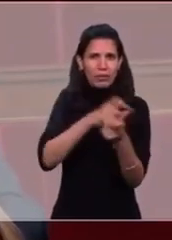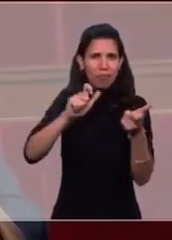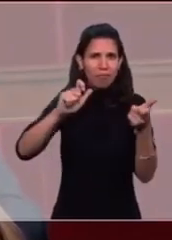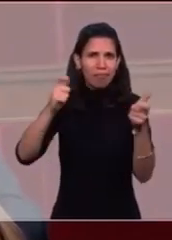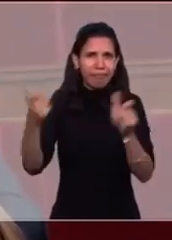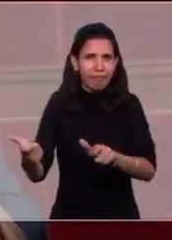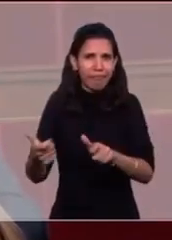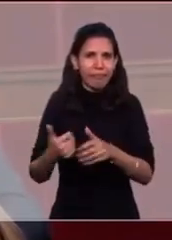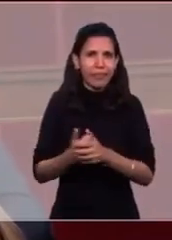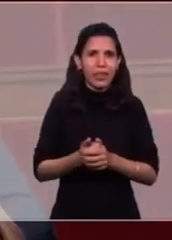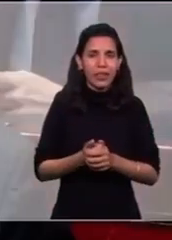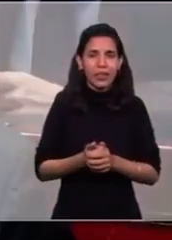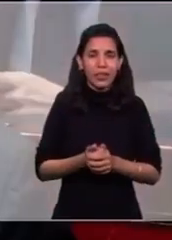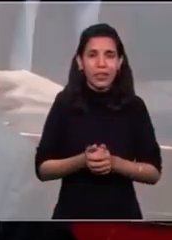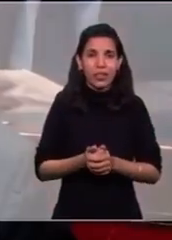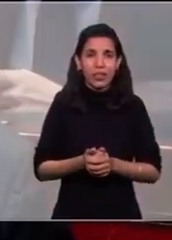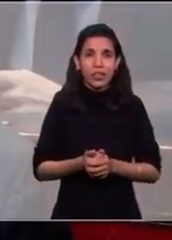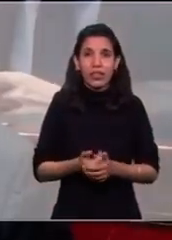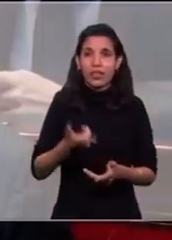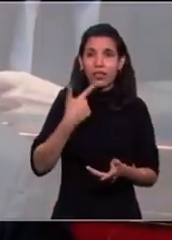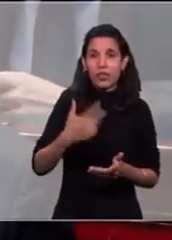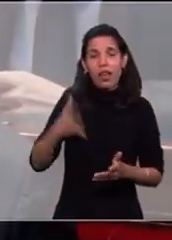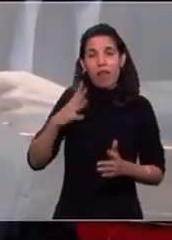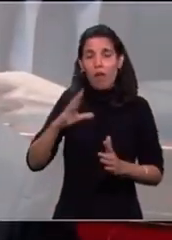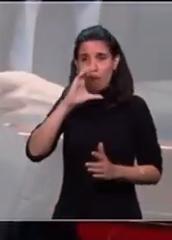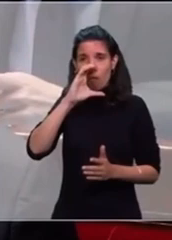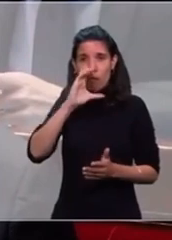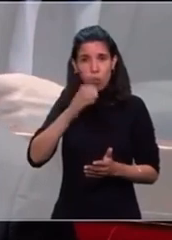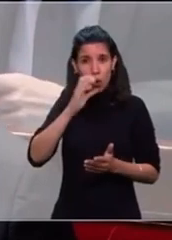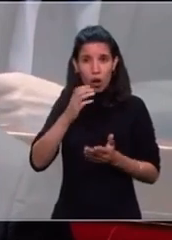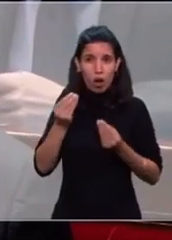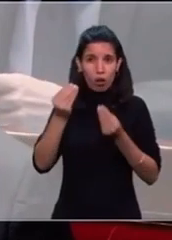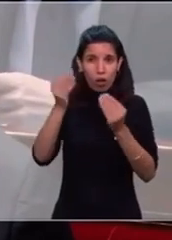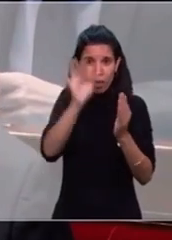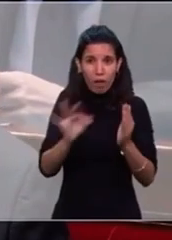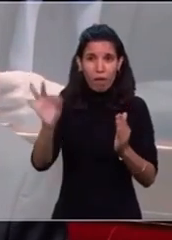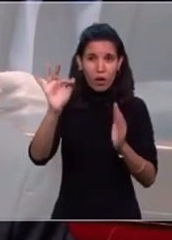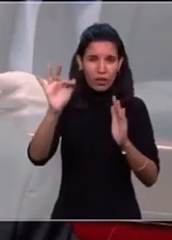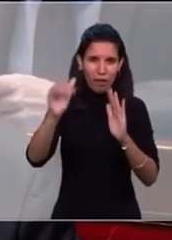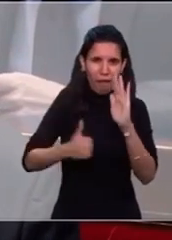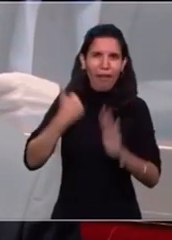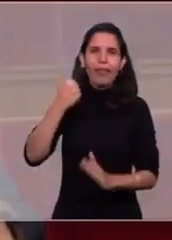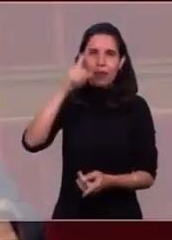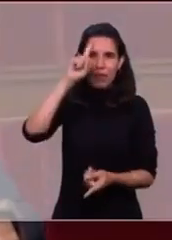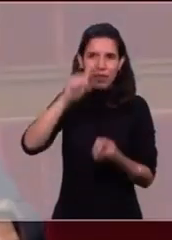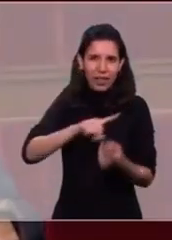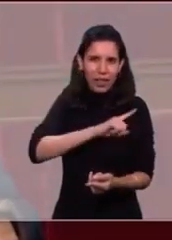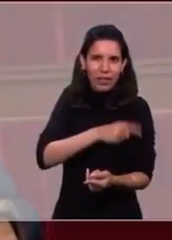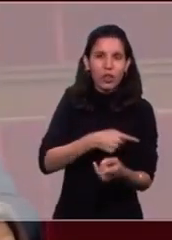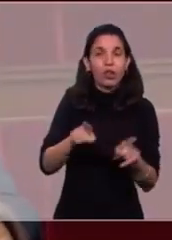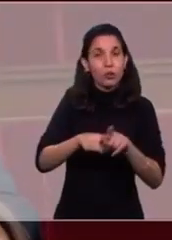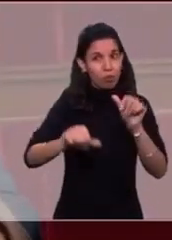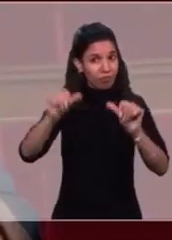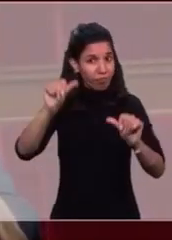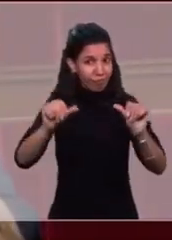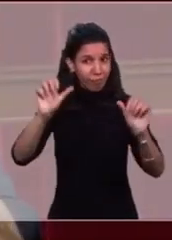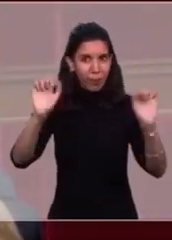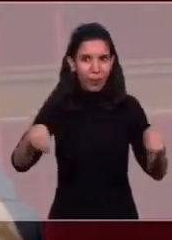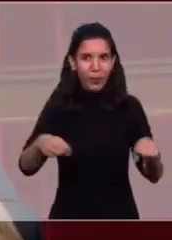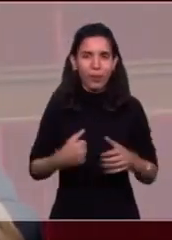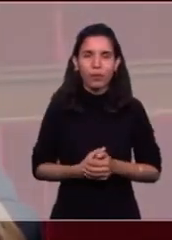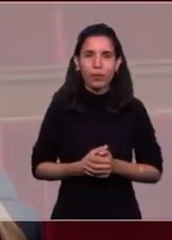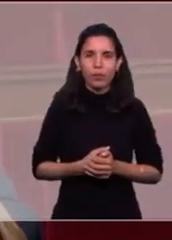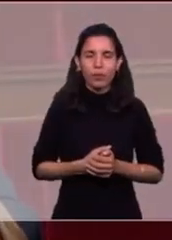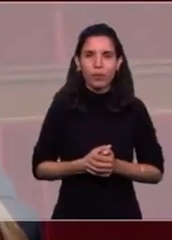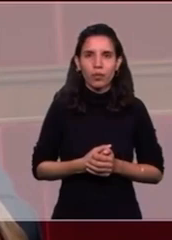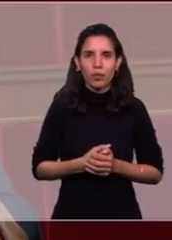souveraine, héritée de la politique du général de Gaulle qui garantissait à la France son indépendance et sa compétitivité.